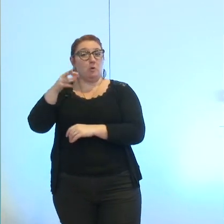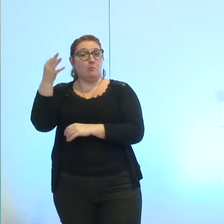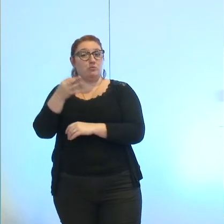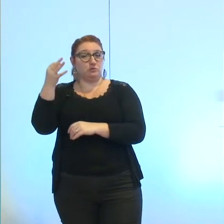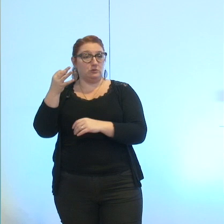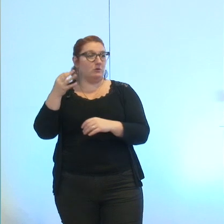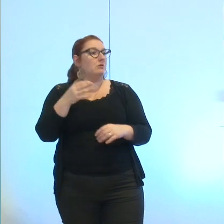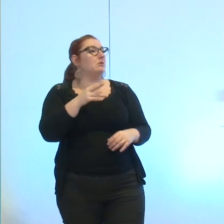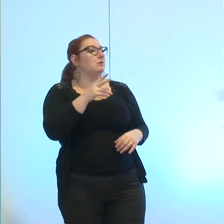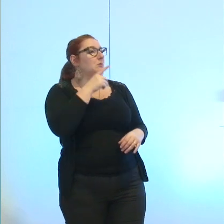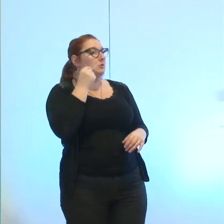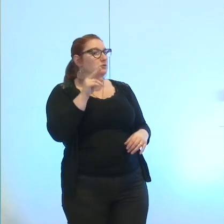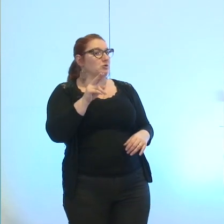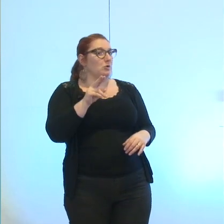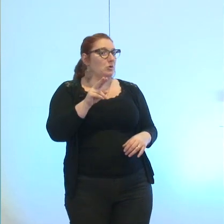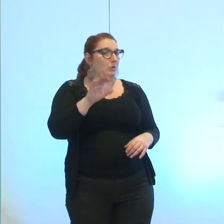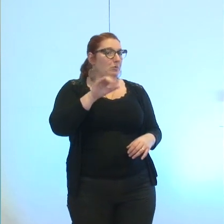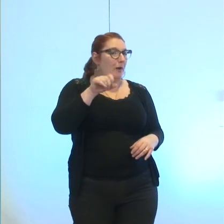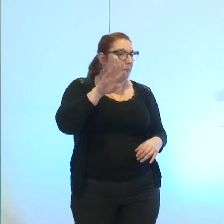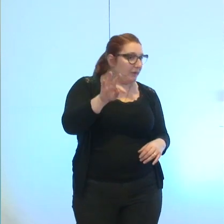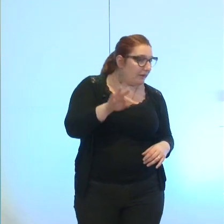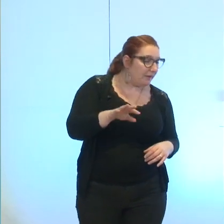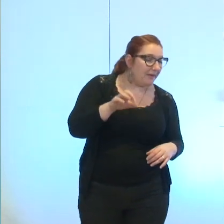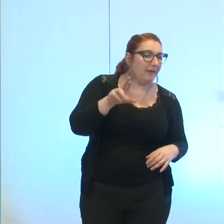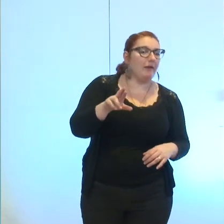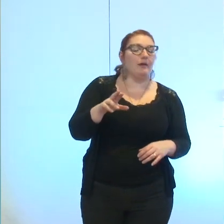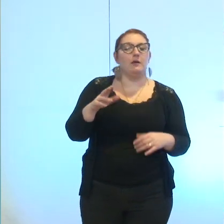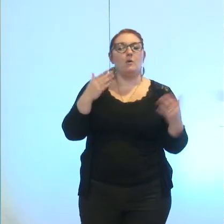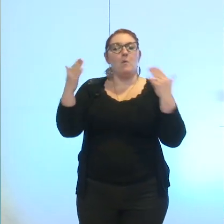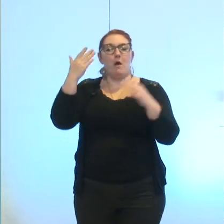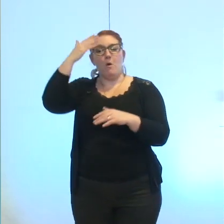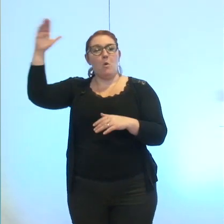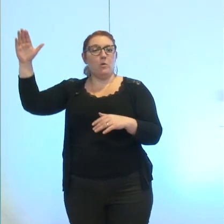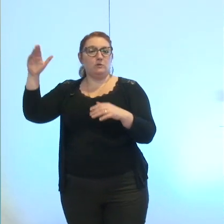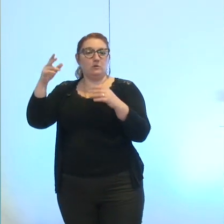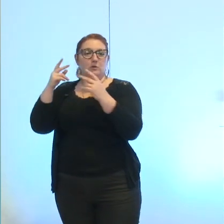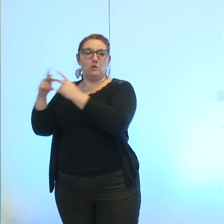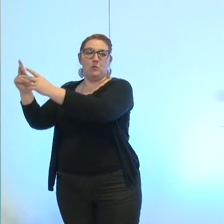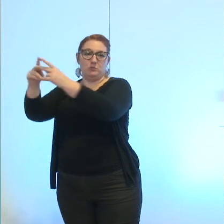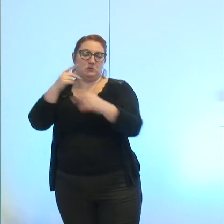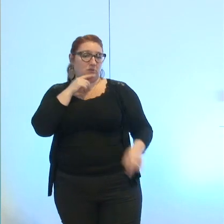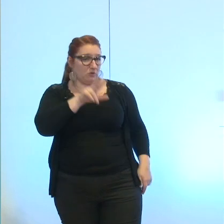Vincent Barbier à la moyenne des communes de la strate 33 %